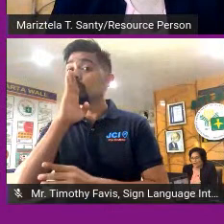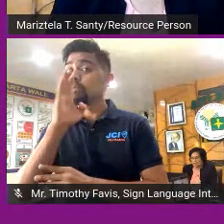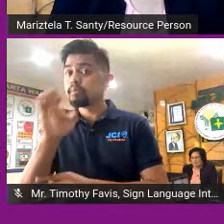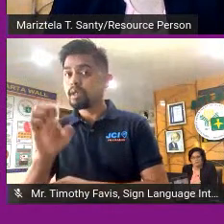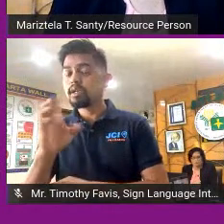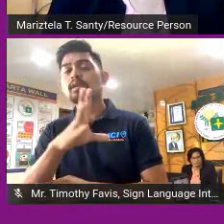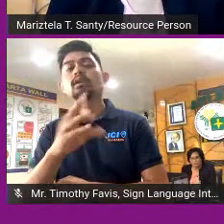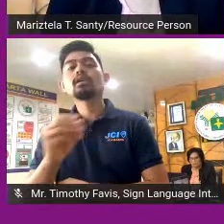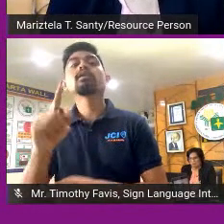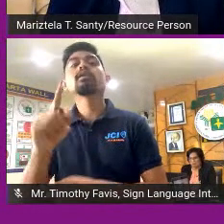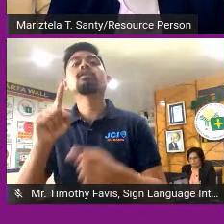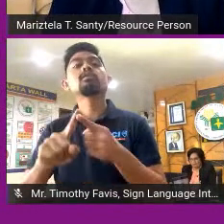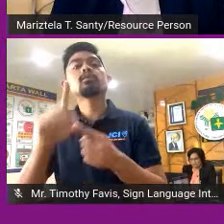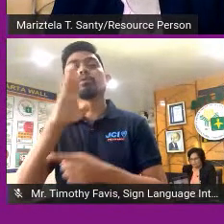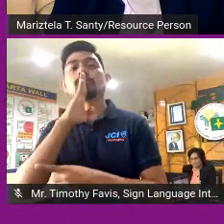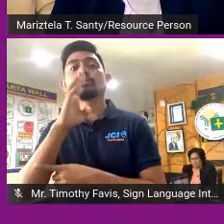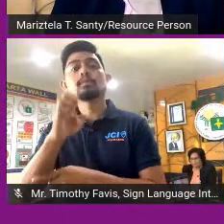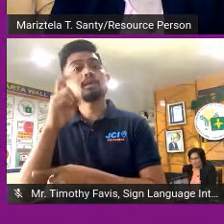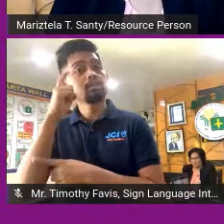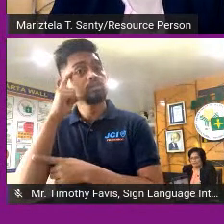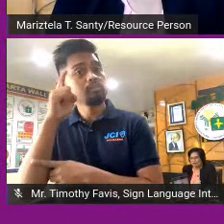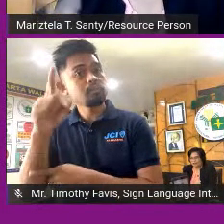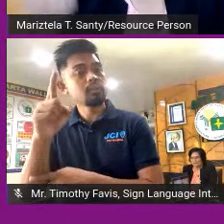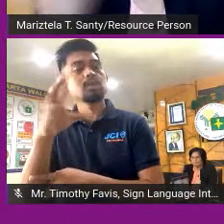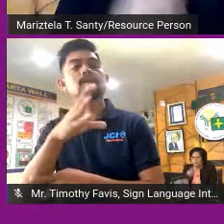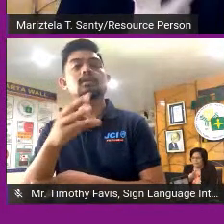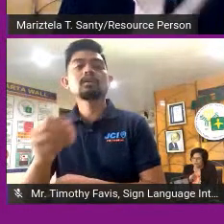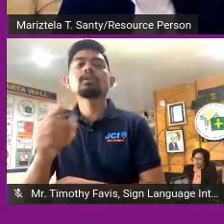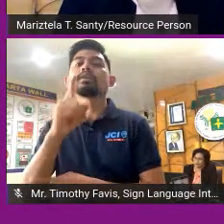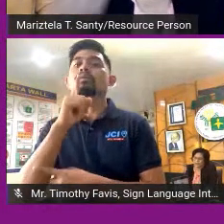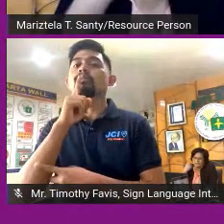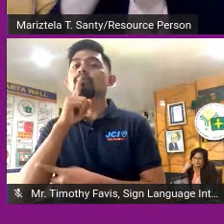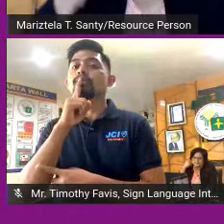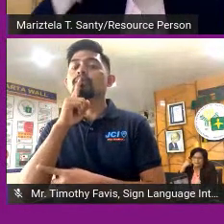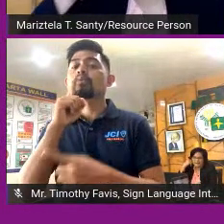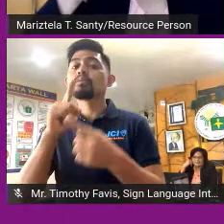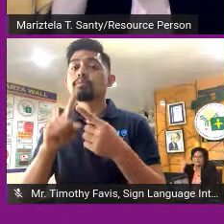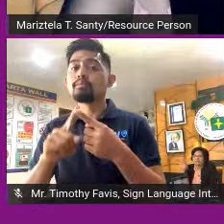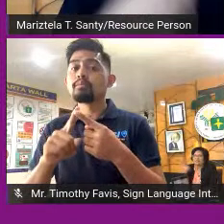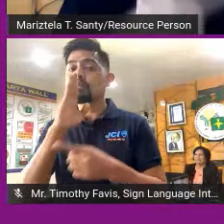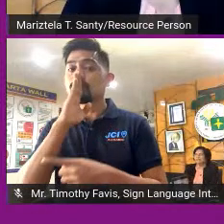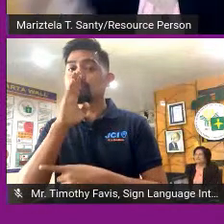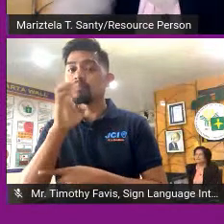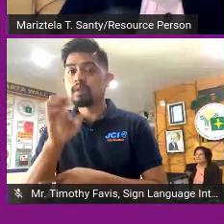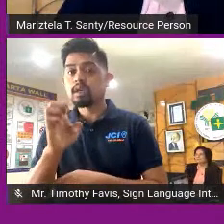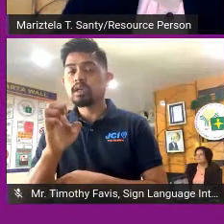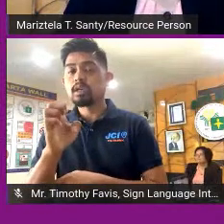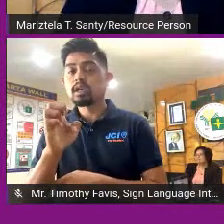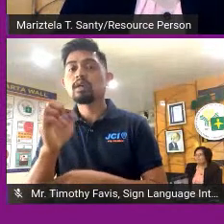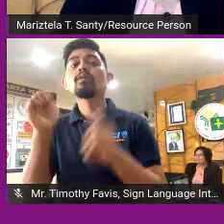for, and to be with. So, ito po ay isa maiksing